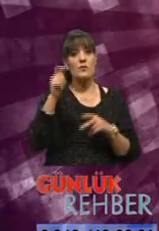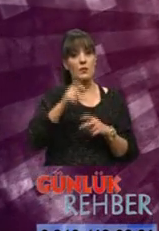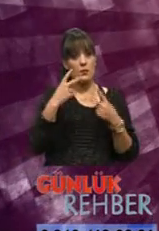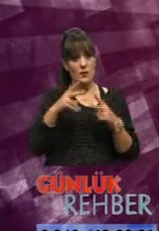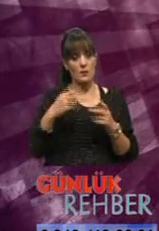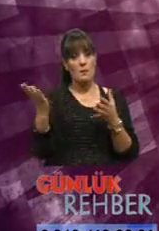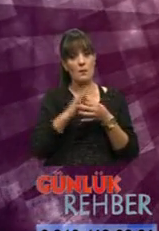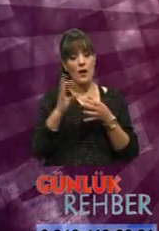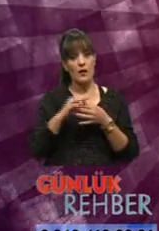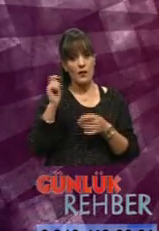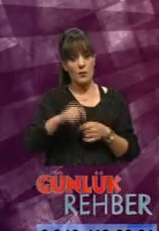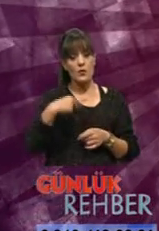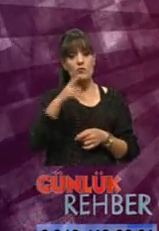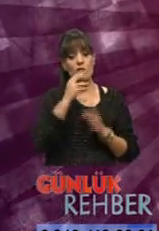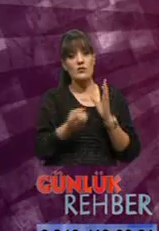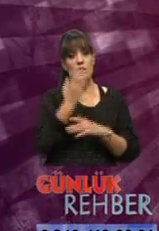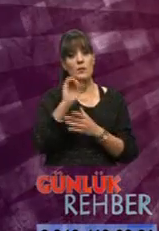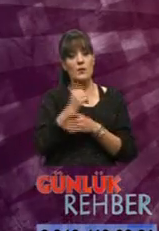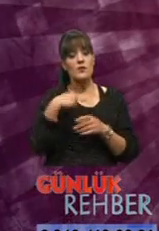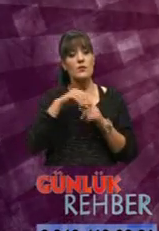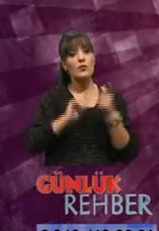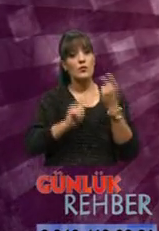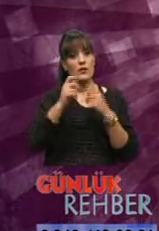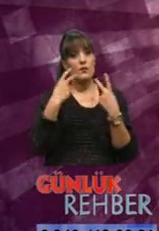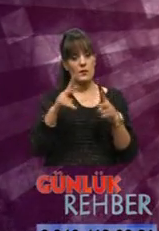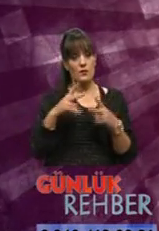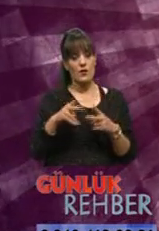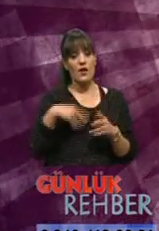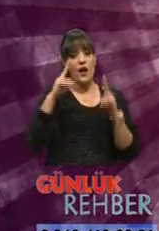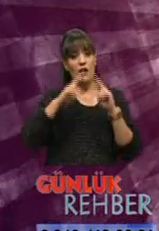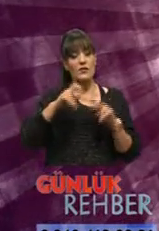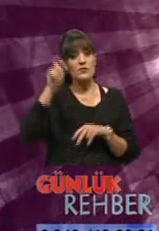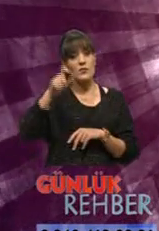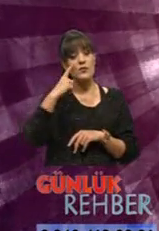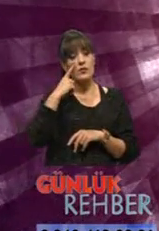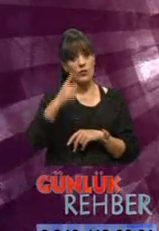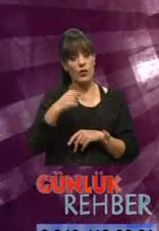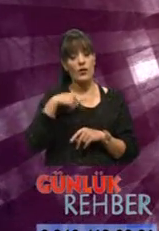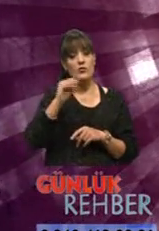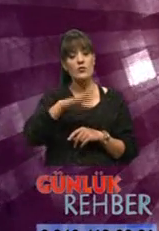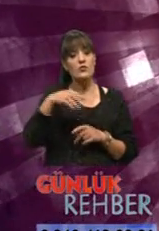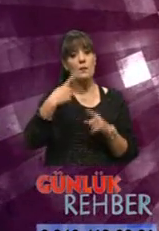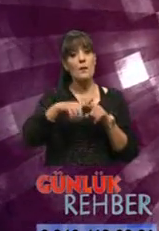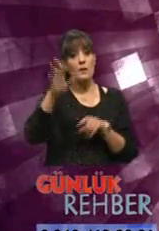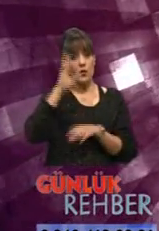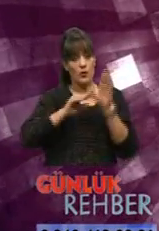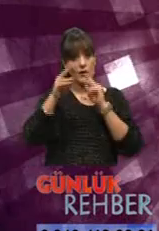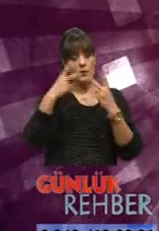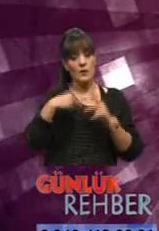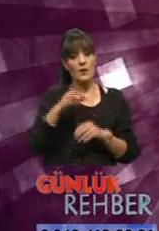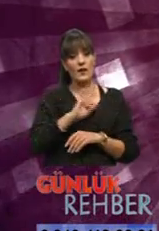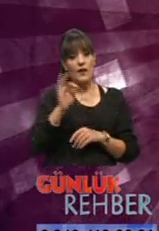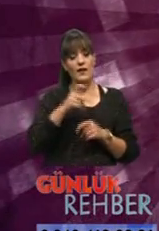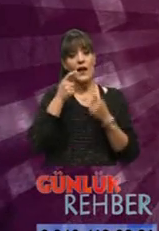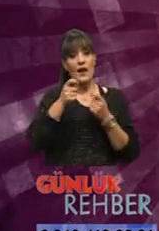yapabilme, bağlantılar kurma, sonuç çıkarma becerilerini kullanabiliyorlar. Araştırmacılara göre çocukların matematiği öğrenebilme